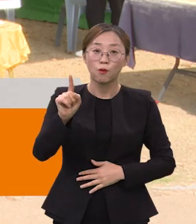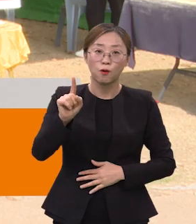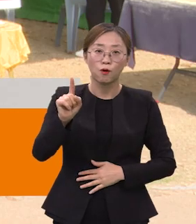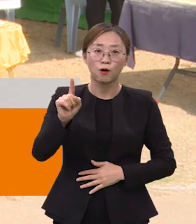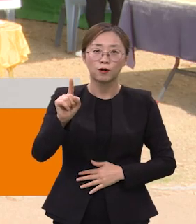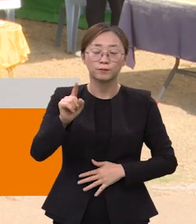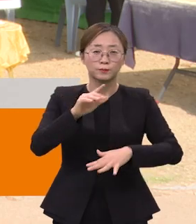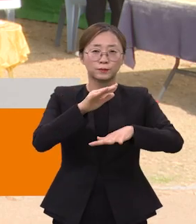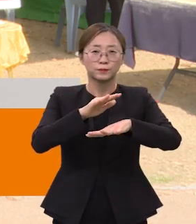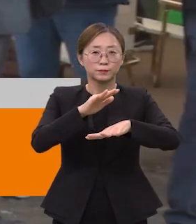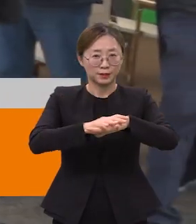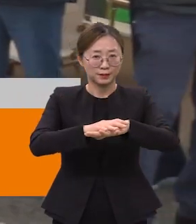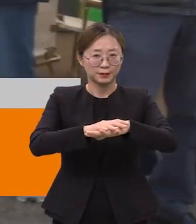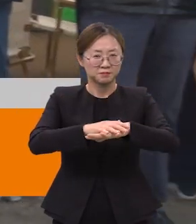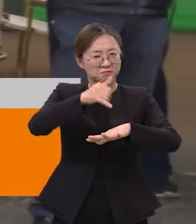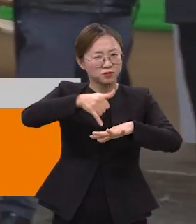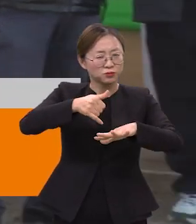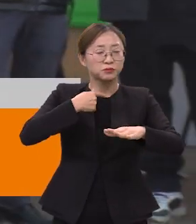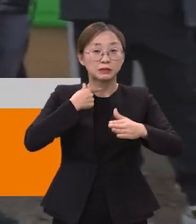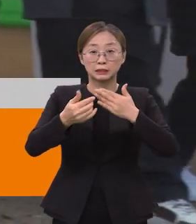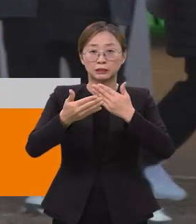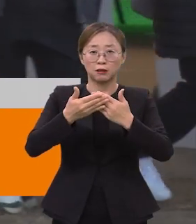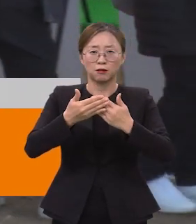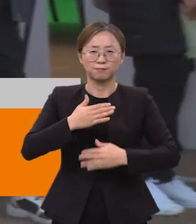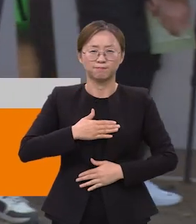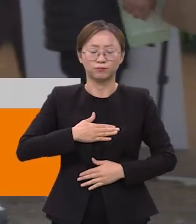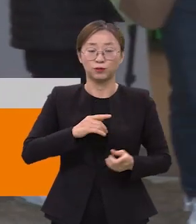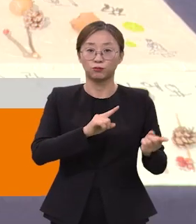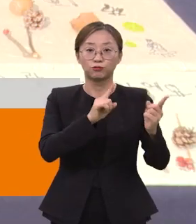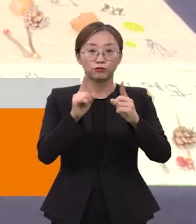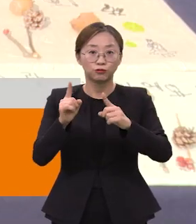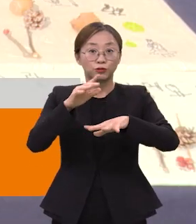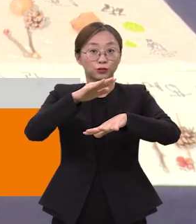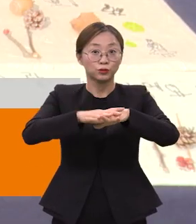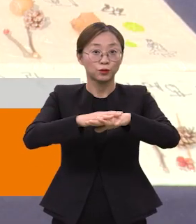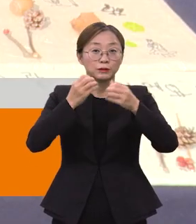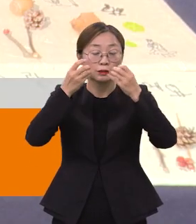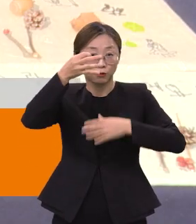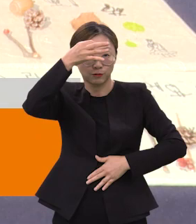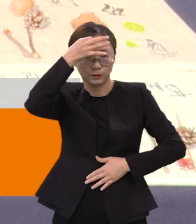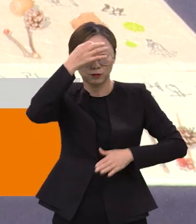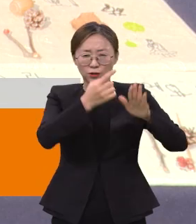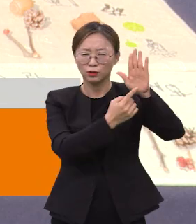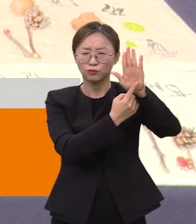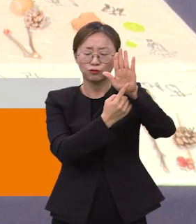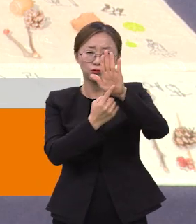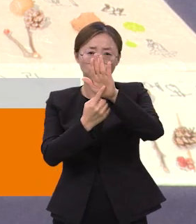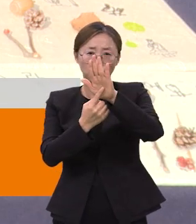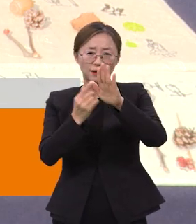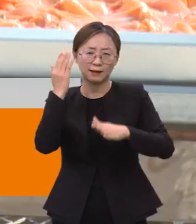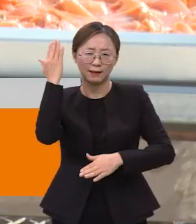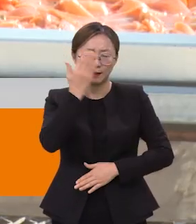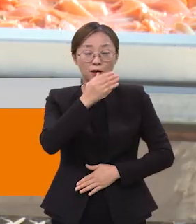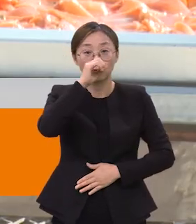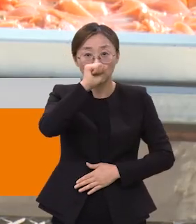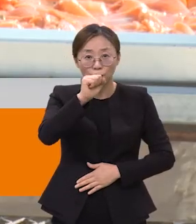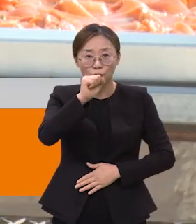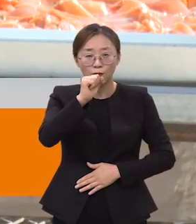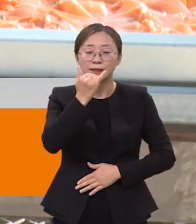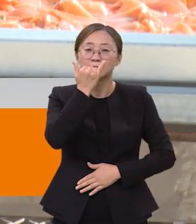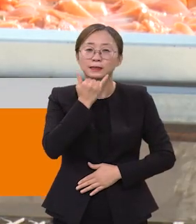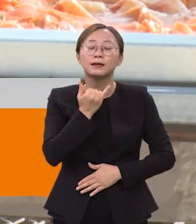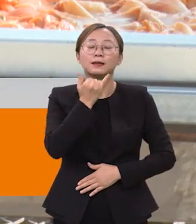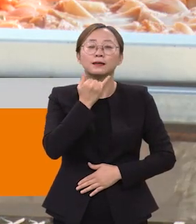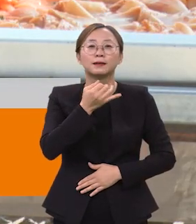프로그램들이 진행됐는데요. 치유 농업, 농산물 가공존 등 새 기술 농업을 홍보하는 전시존과 우수